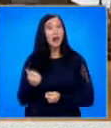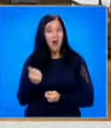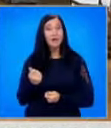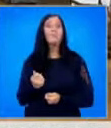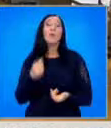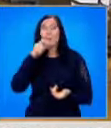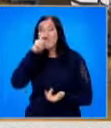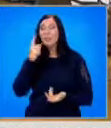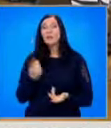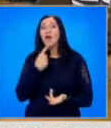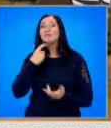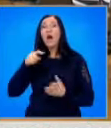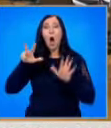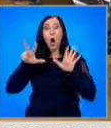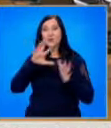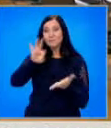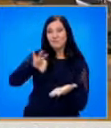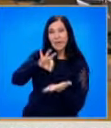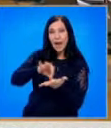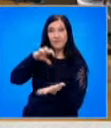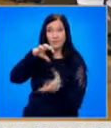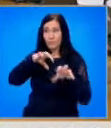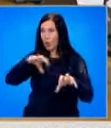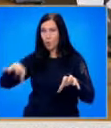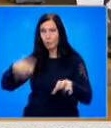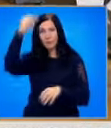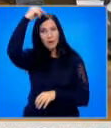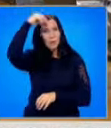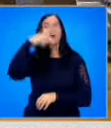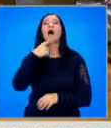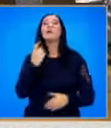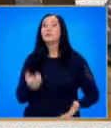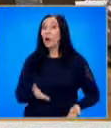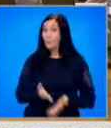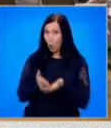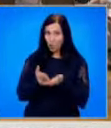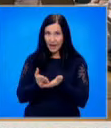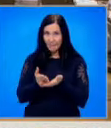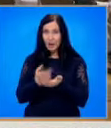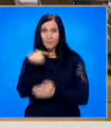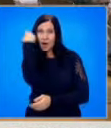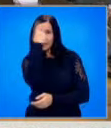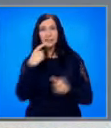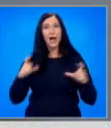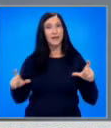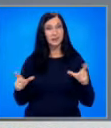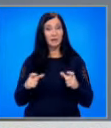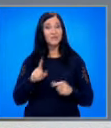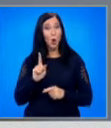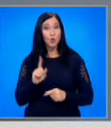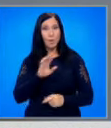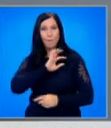е предназначена за 8 целеви групи у нас. За подкрепа на лица и семейства,